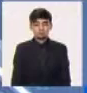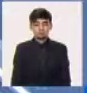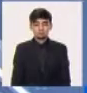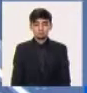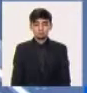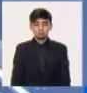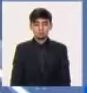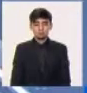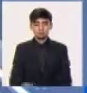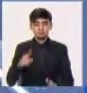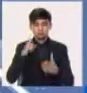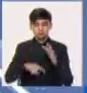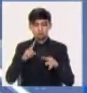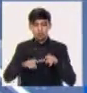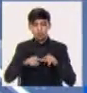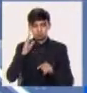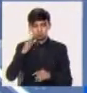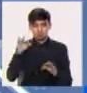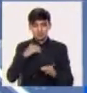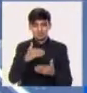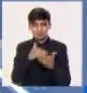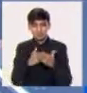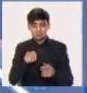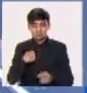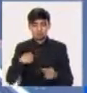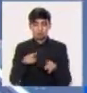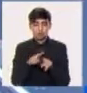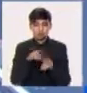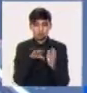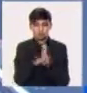Надеемся, в скором будущем в этом списке появимся и мы. Спасибо, Наталья.